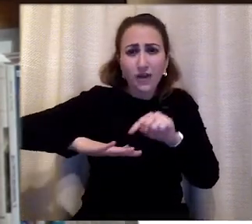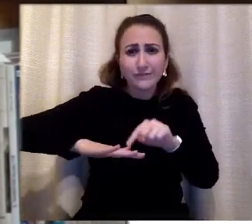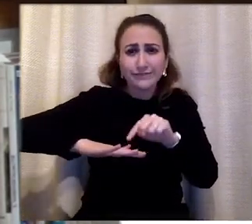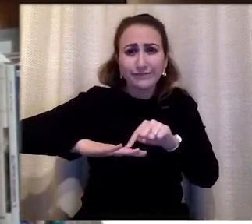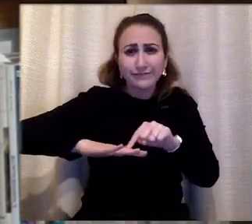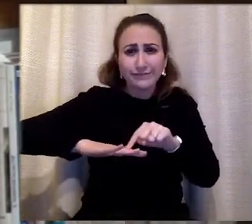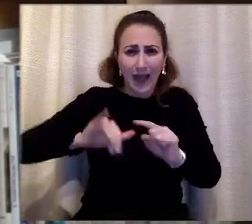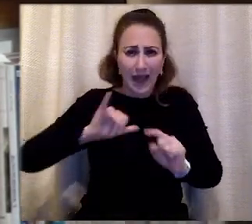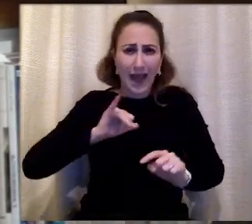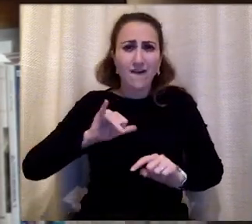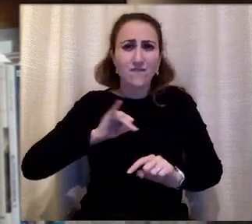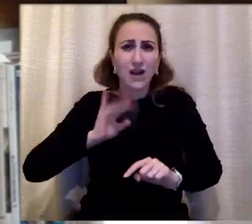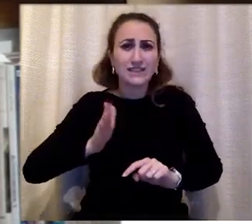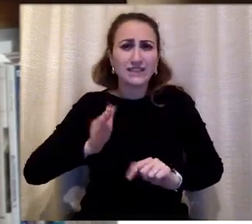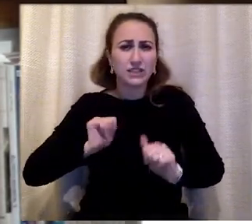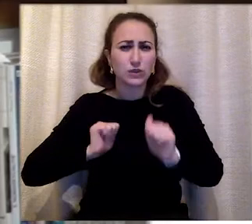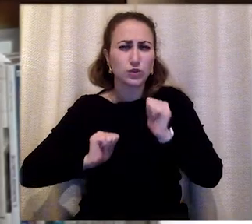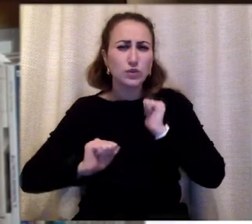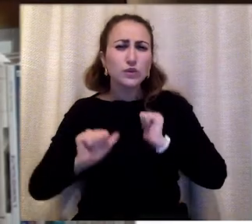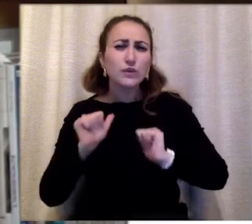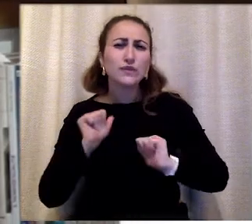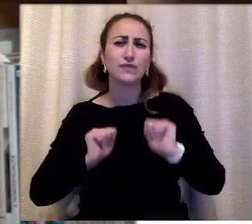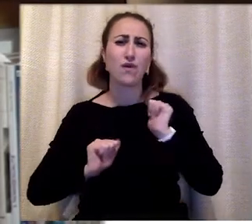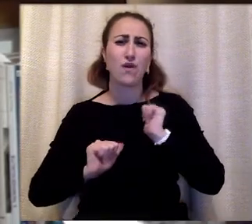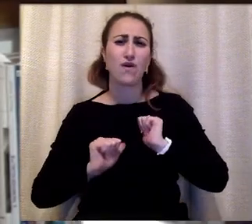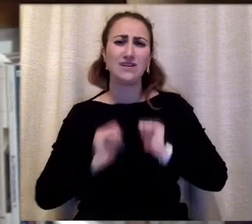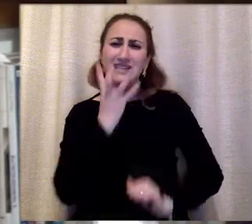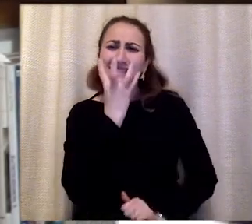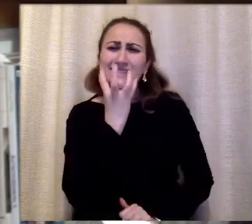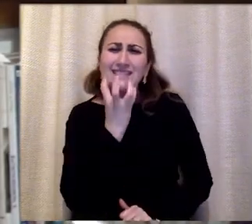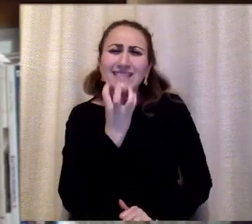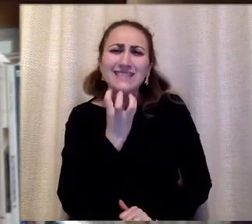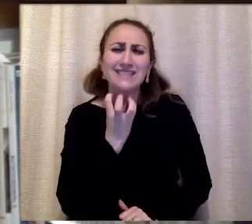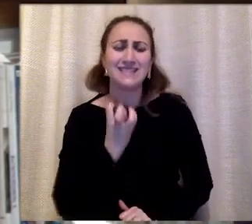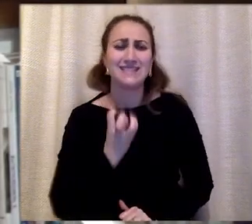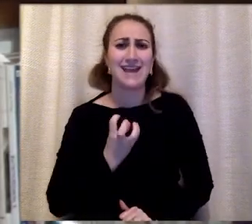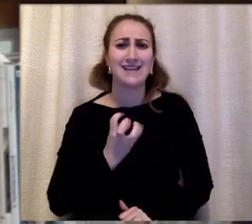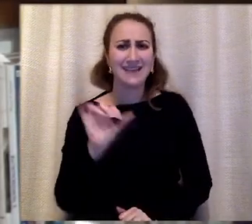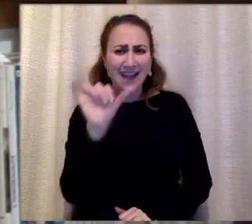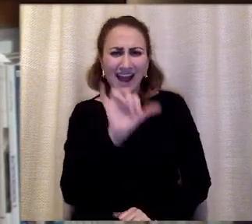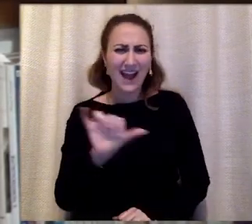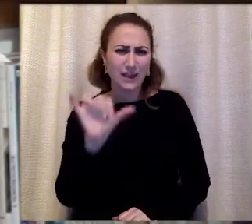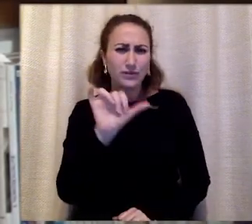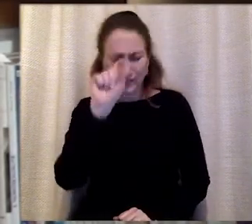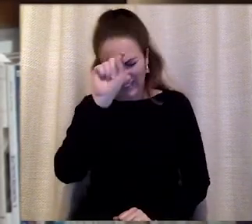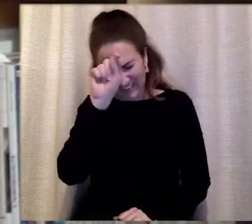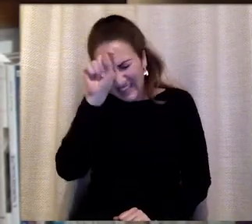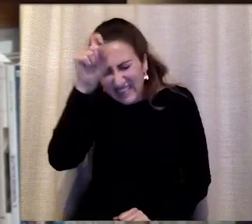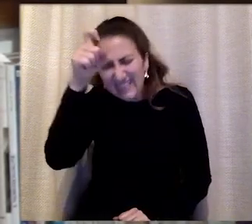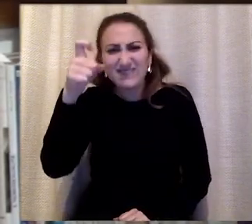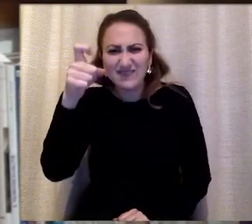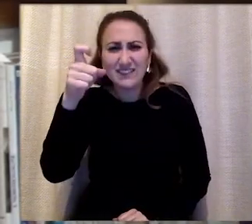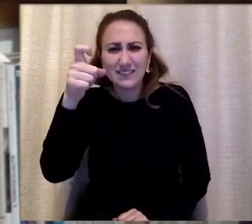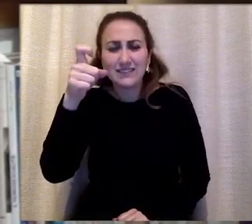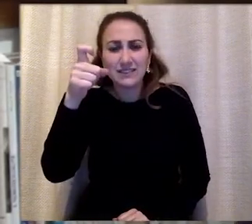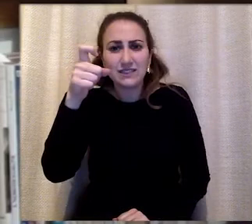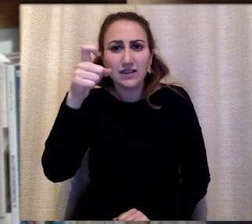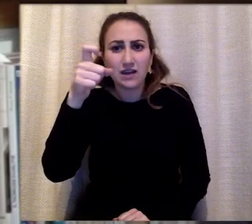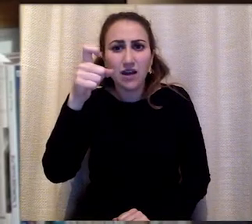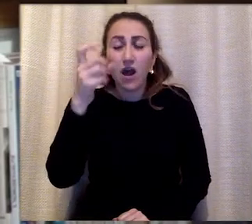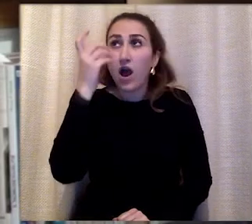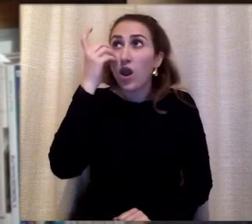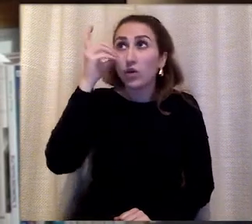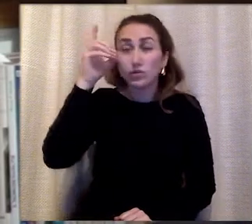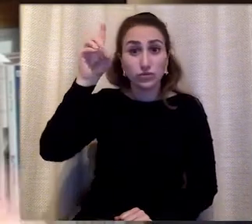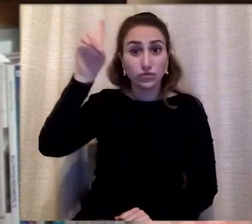sol de la souffrance, le sol de l'affliction. Et Dieu qui contrôle toutes choses et